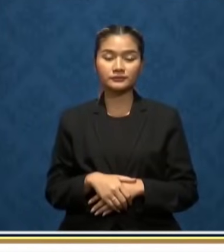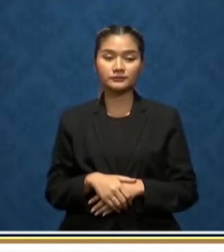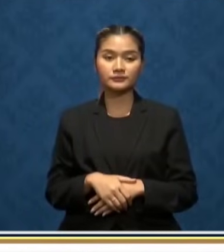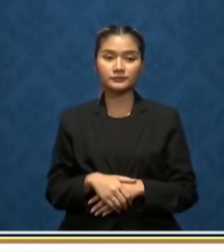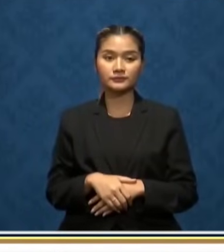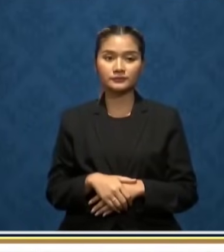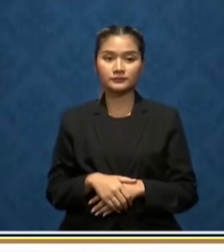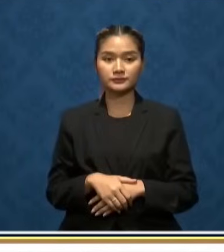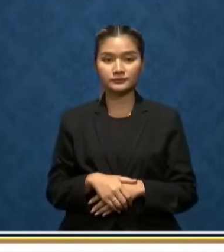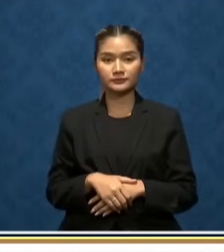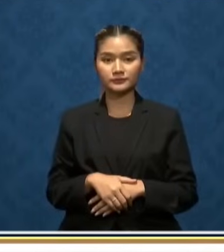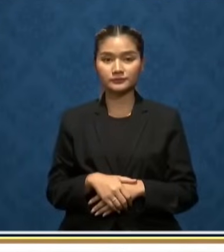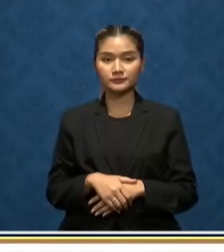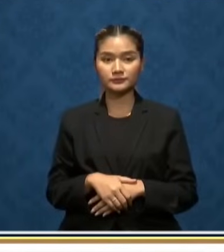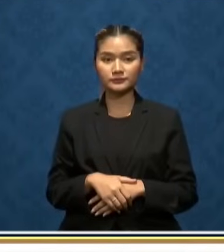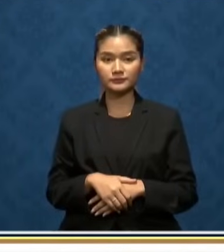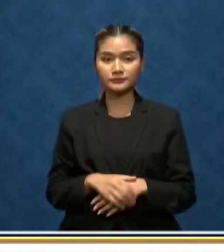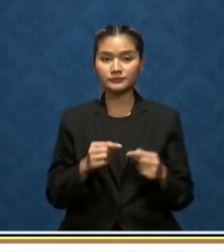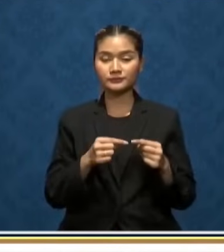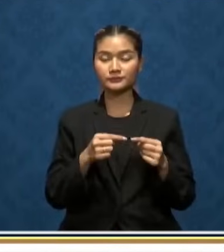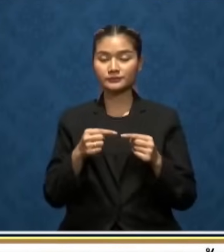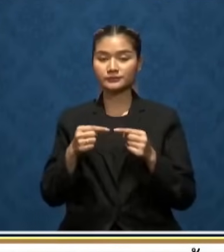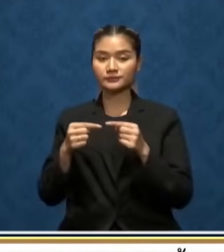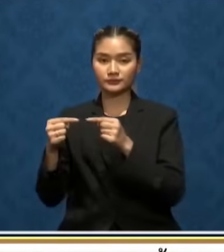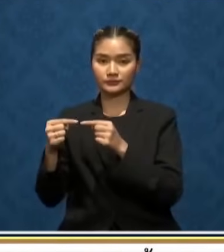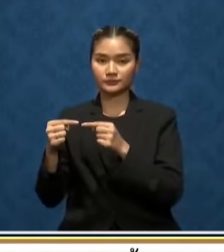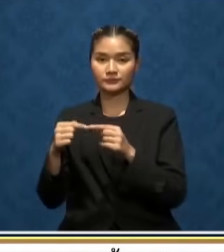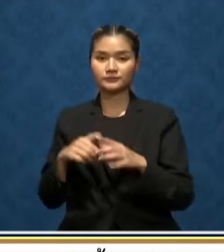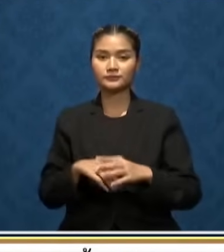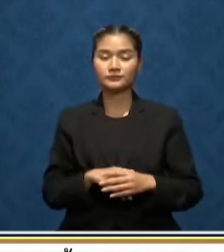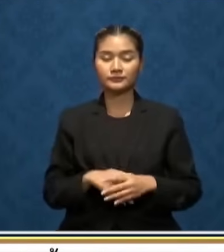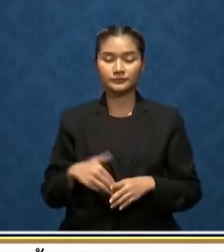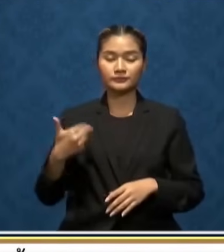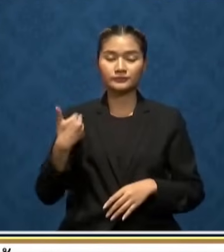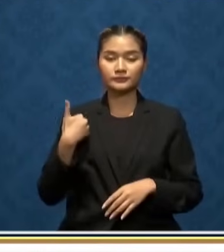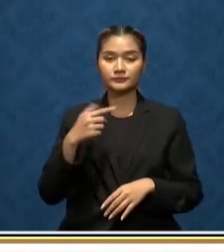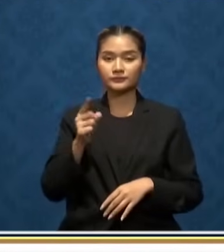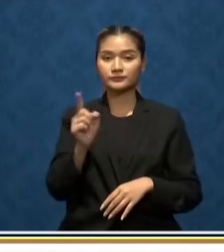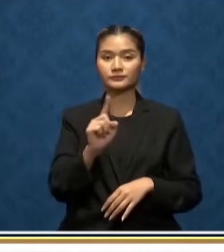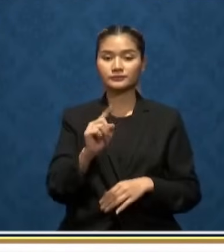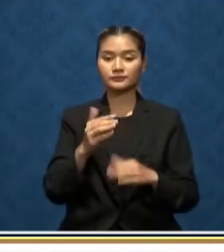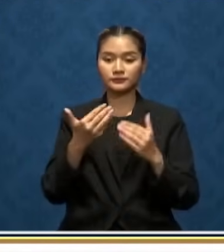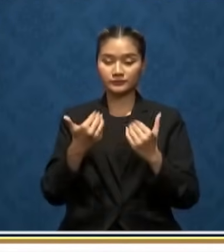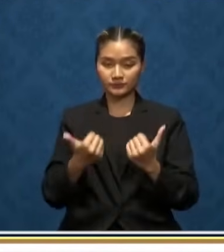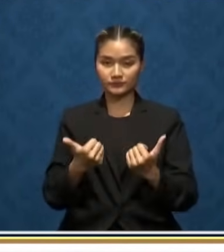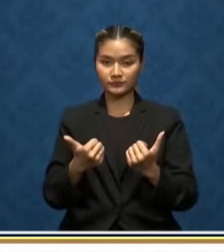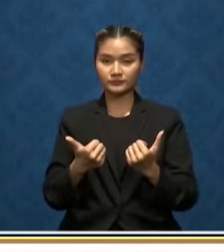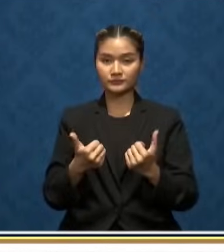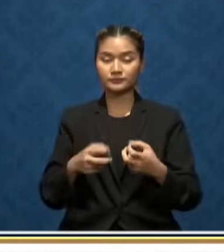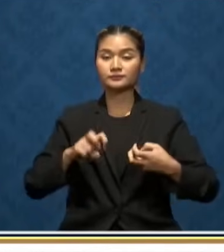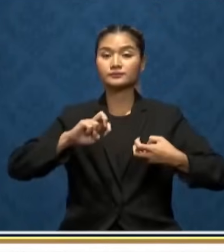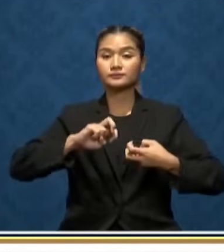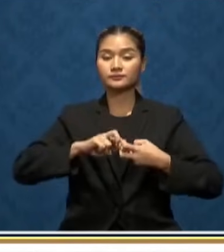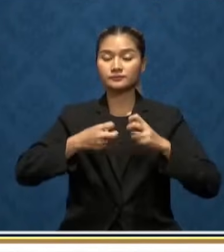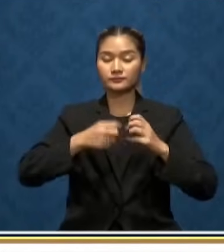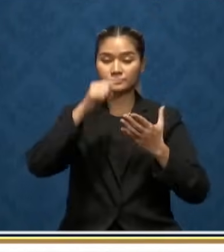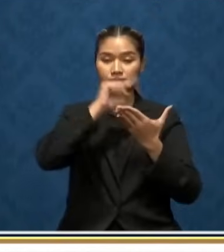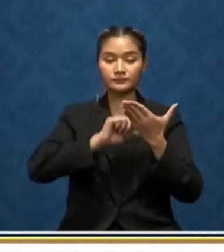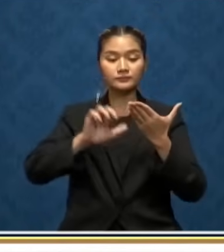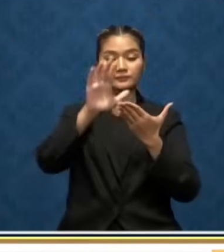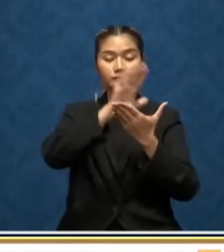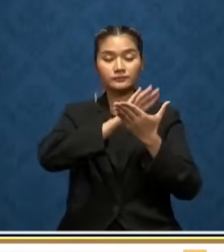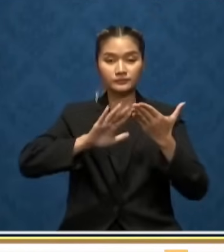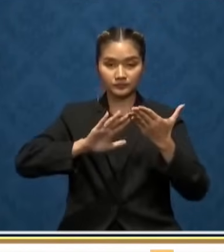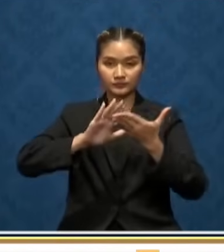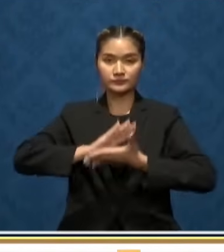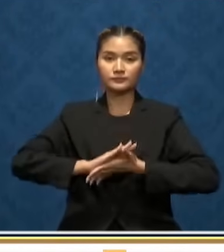ในสถานการณ์วิกฤตมีการเปลี่ยนแปลงที่สำคัญในประเทศไทย